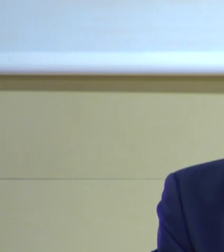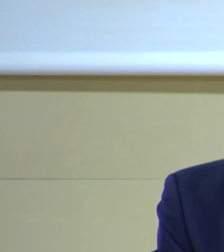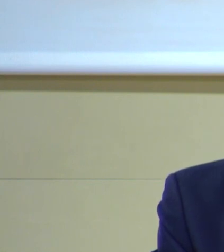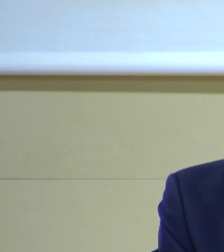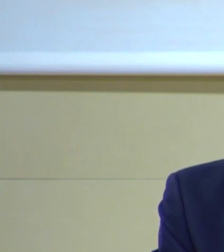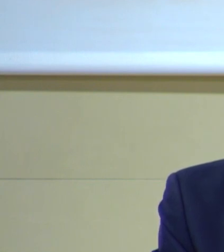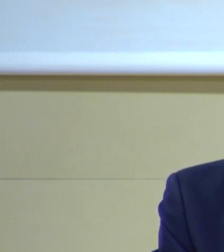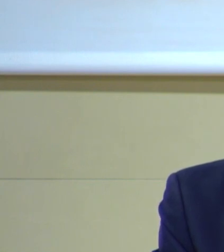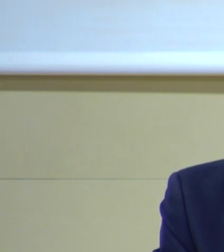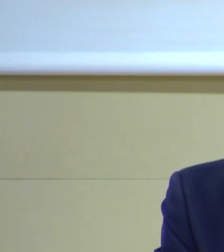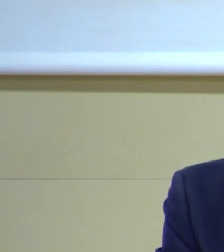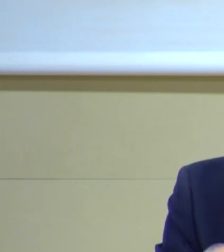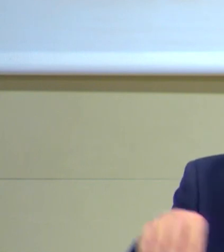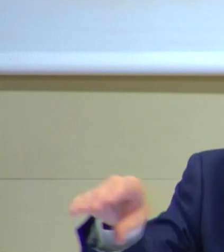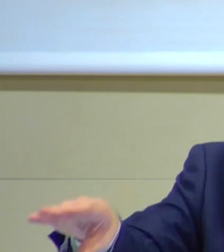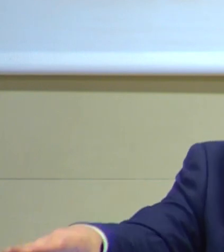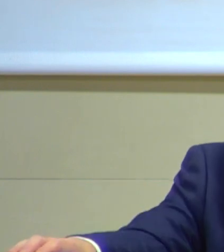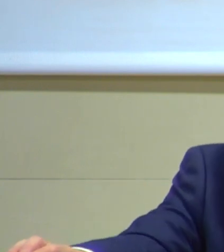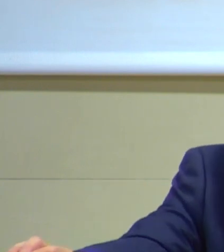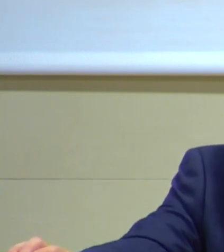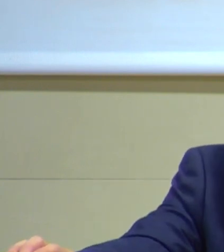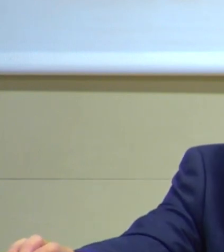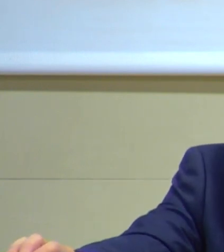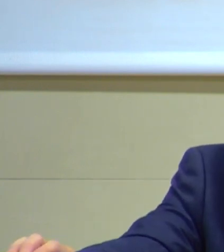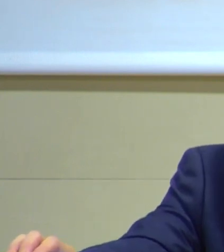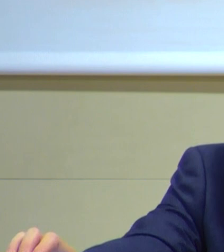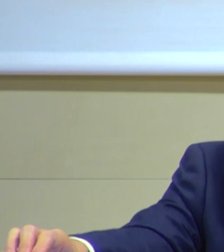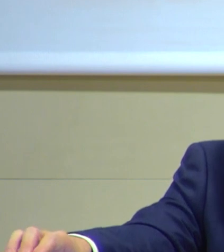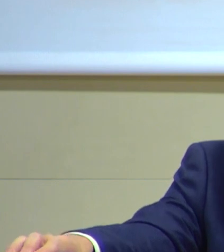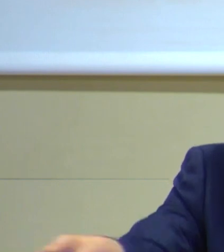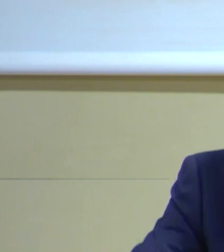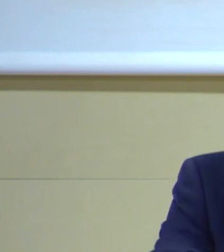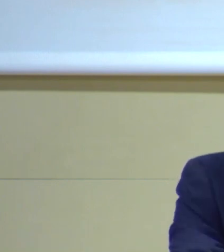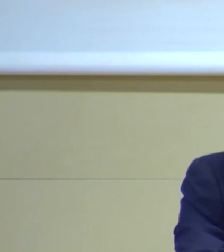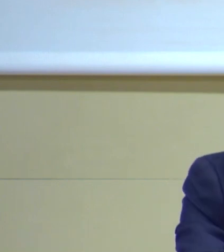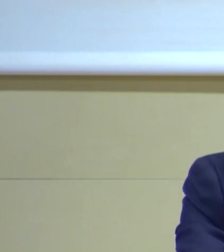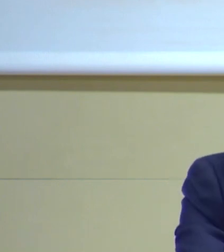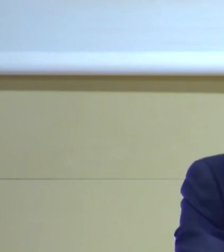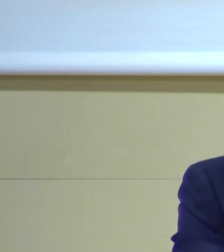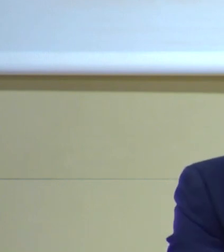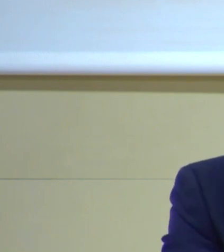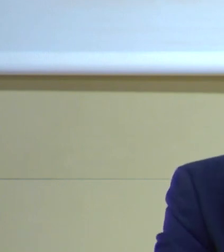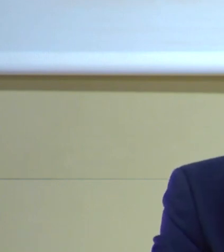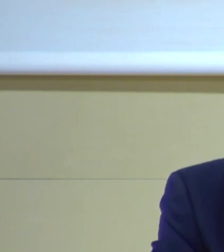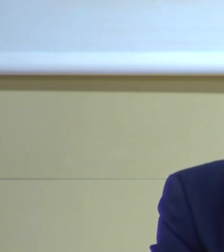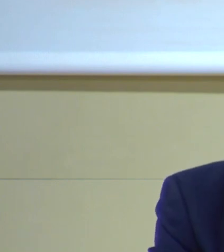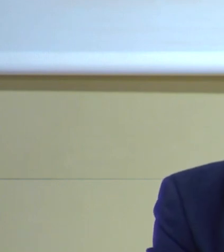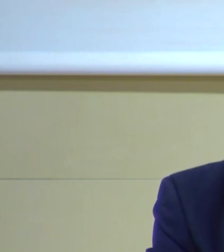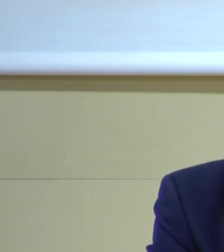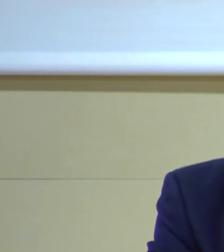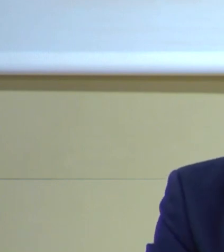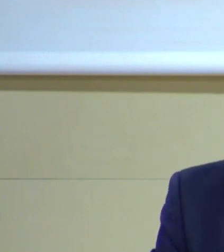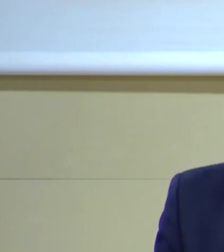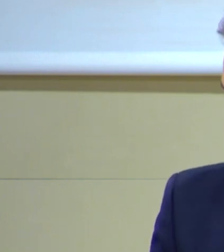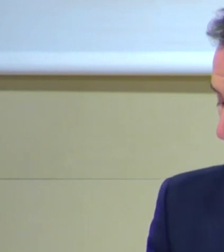ap création et modification d'autorisation de programme madame richard finaux vous avez la parole oui donc trois remarques première